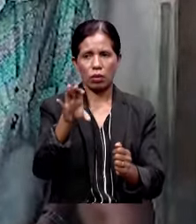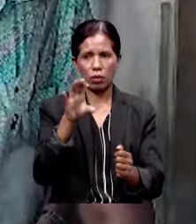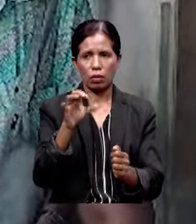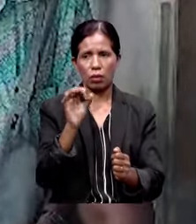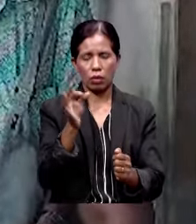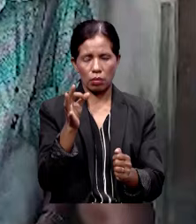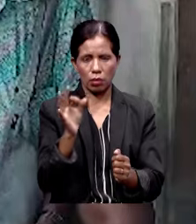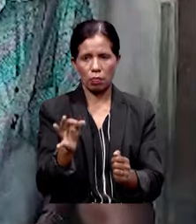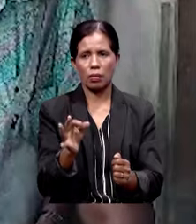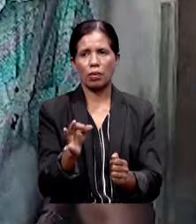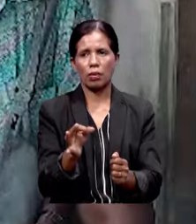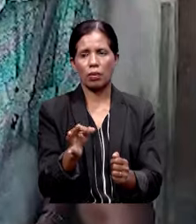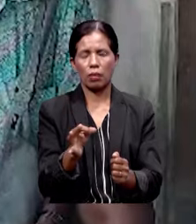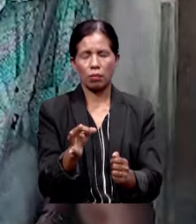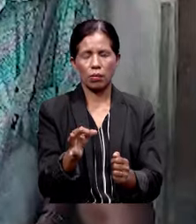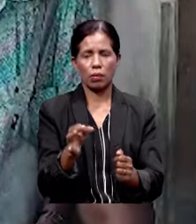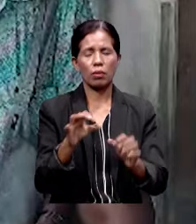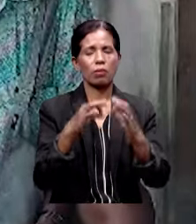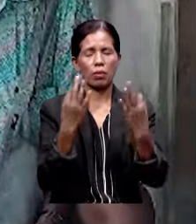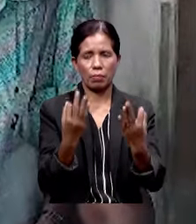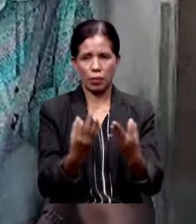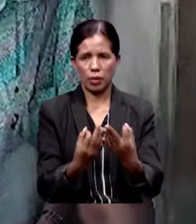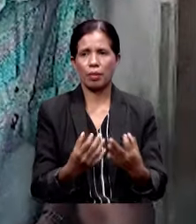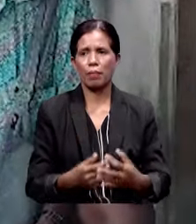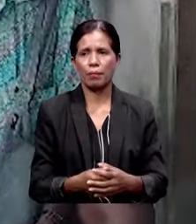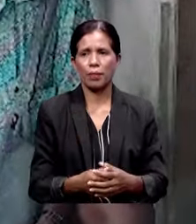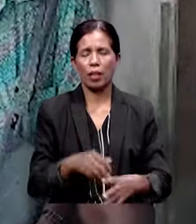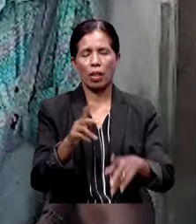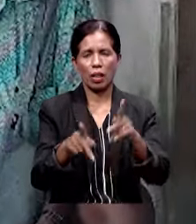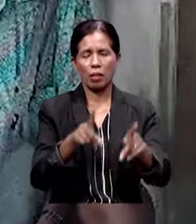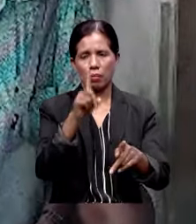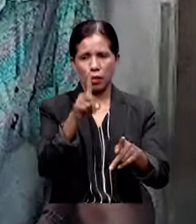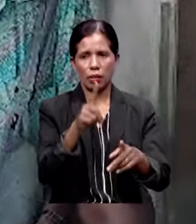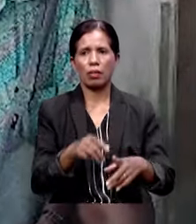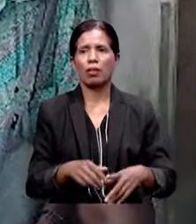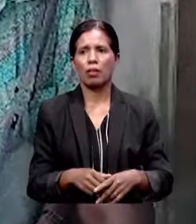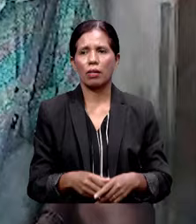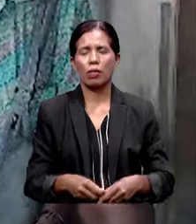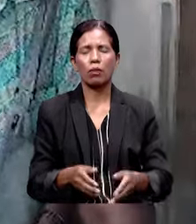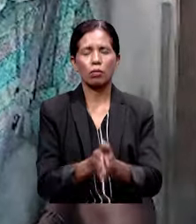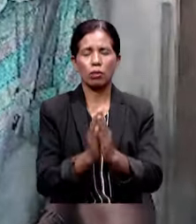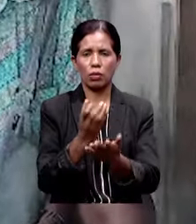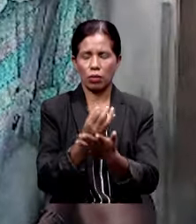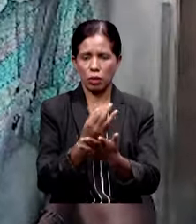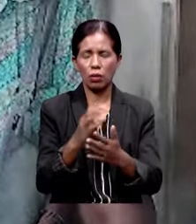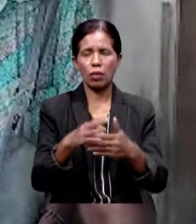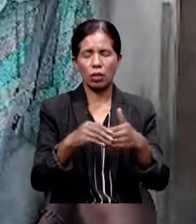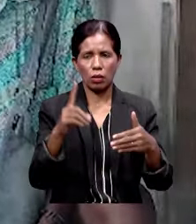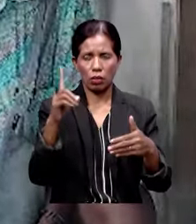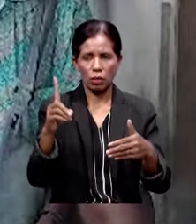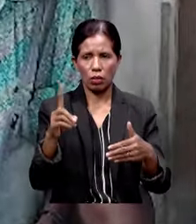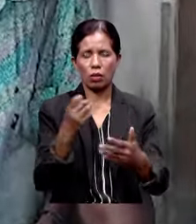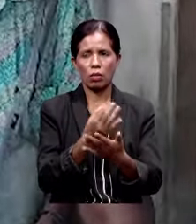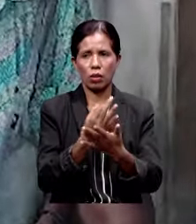790 kaka entam kada emai dar cobra $1 berarti total orçamento